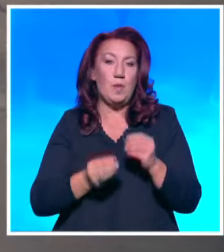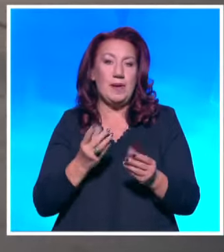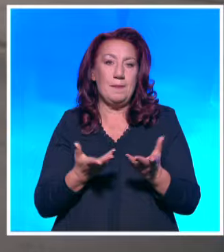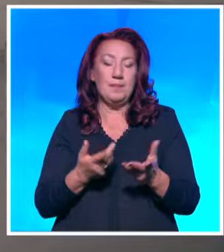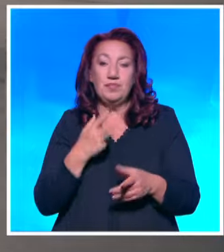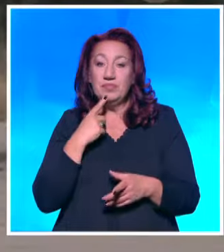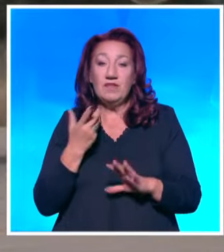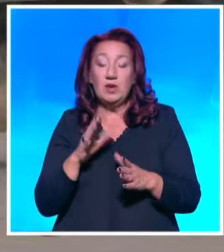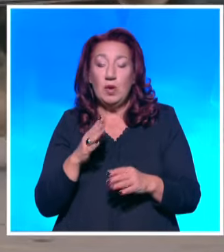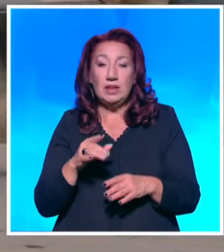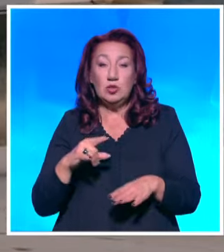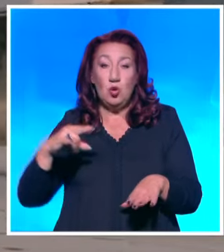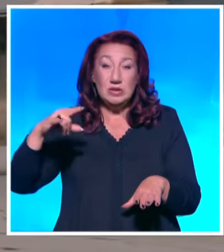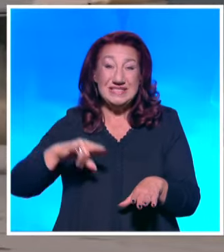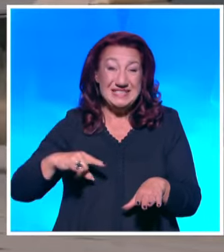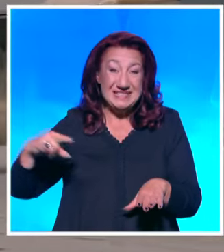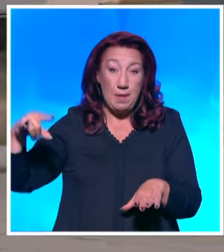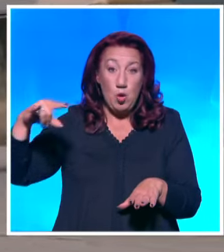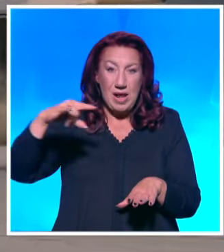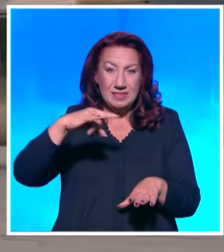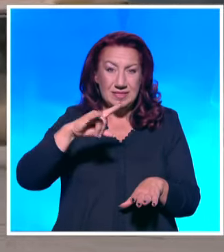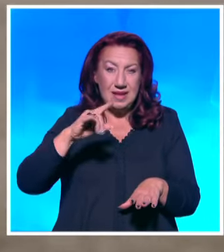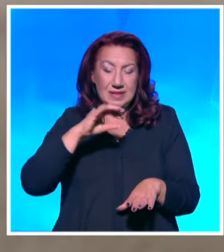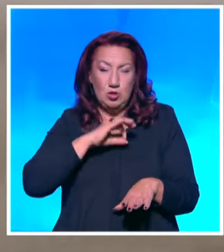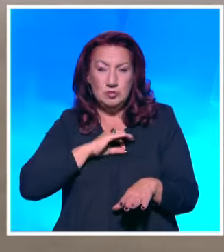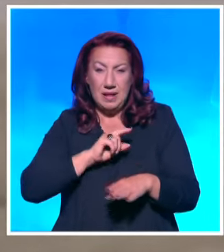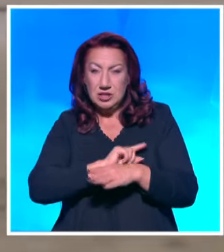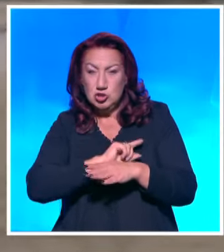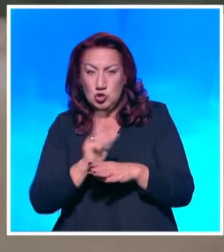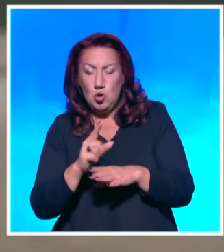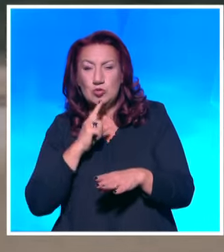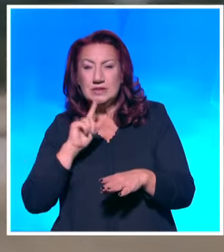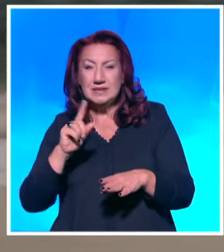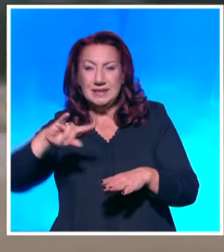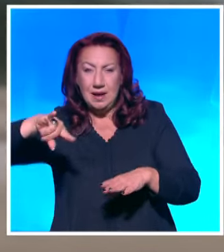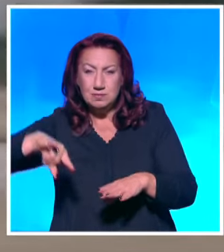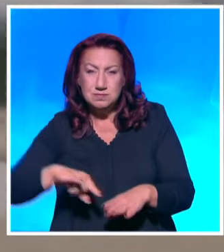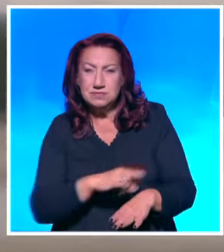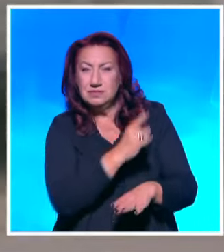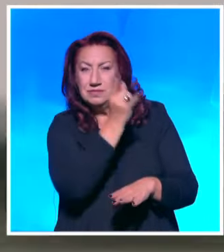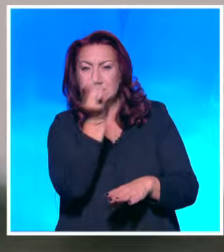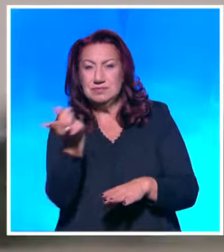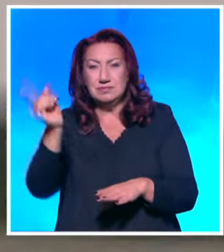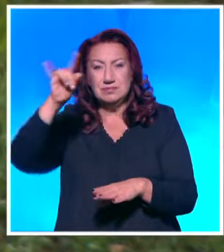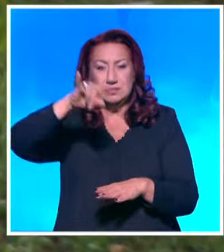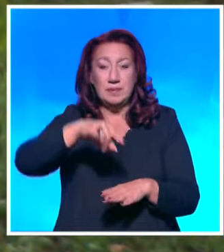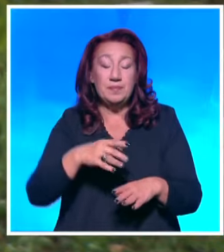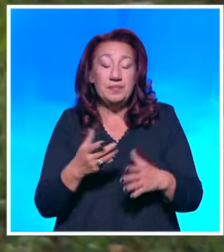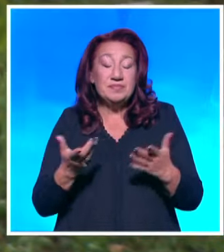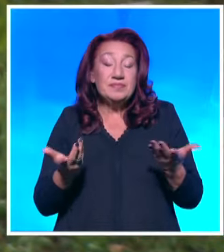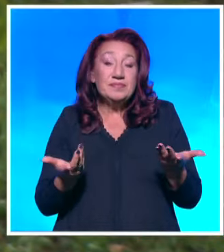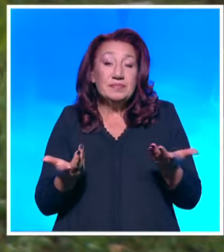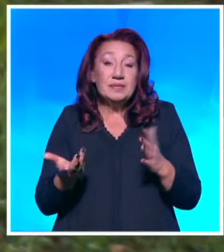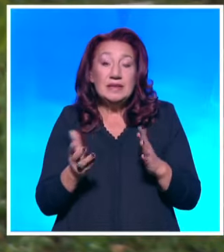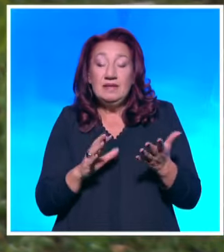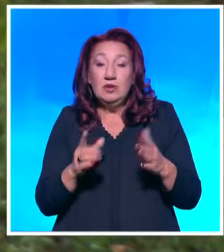вероятно самолетът не успял да набере достатъчно скорост, за да изпълни до край фигурата кубинска осморка. Вероятно, ръководител на полета не е